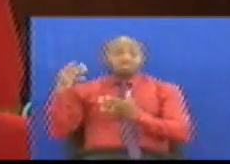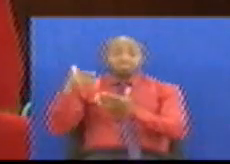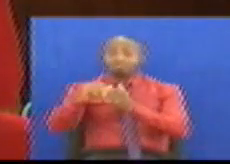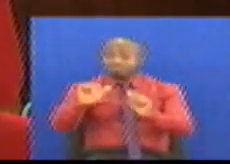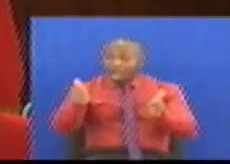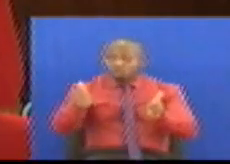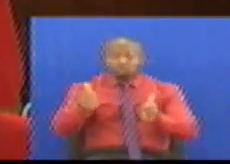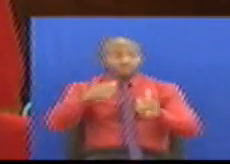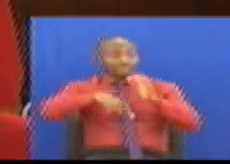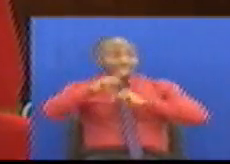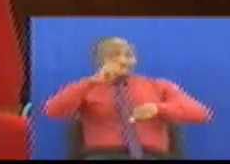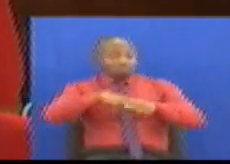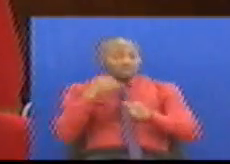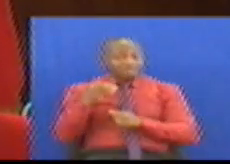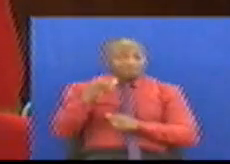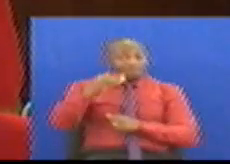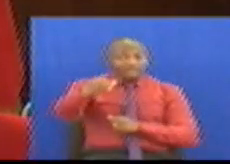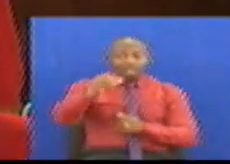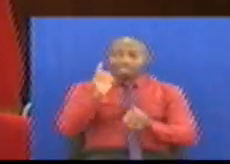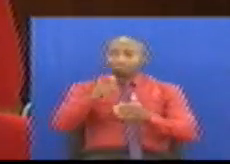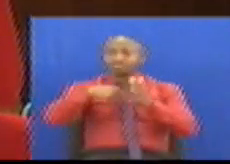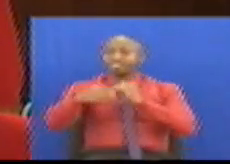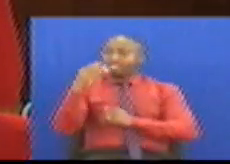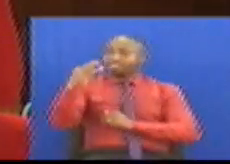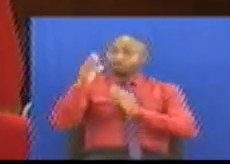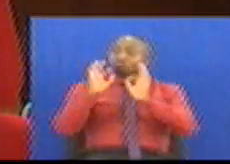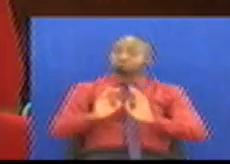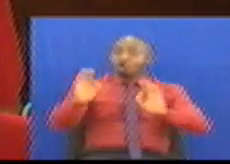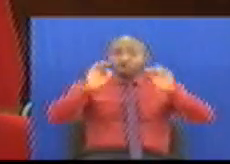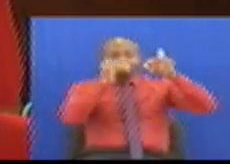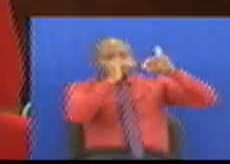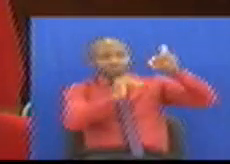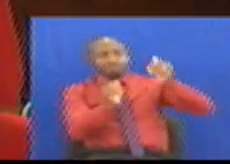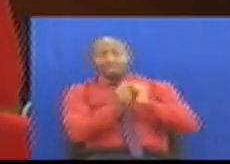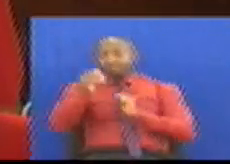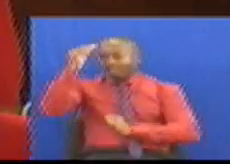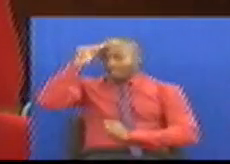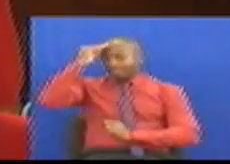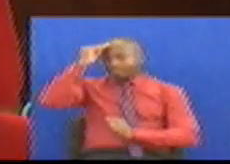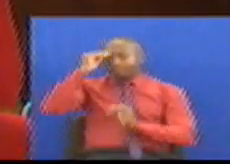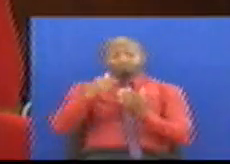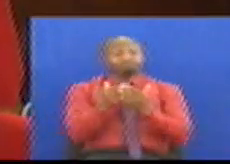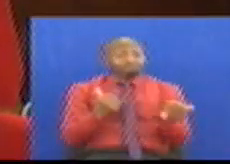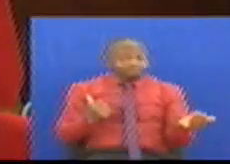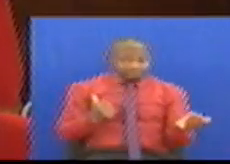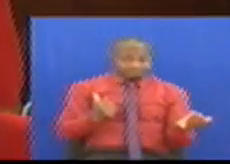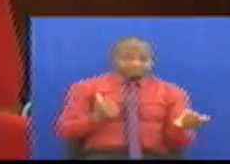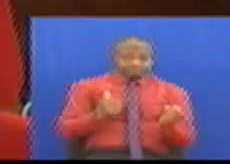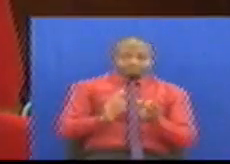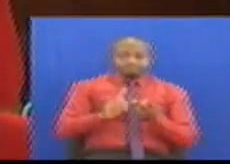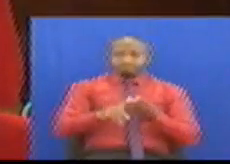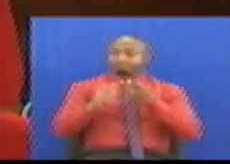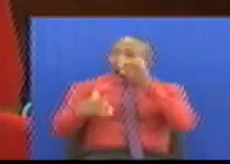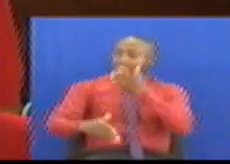miaka mitatu mfululizo imekuwa katika tatu bora katika swala zima la elimu. Kwa nini? Kwa sababu